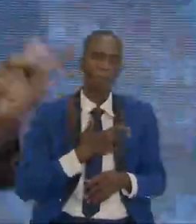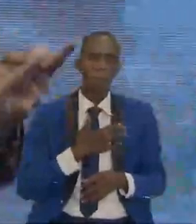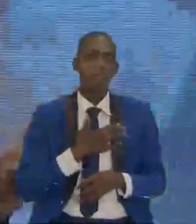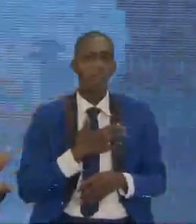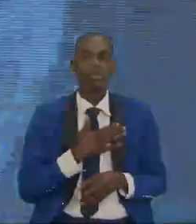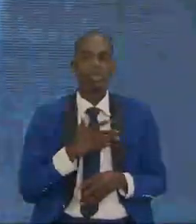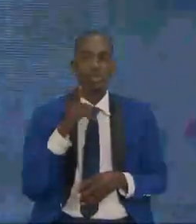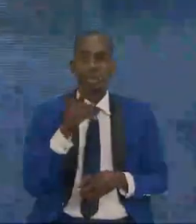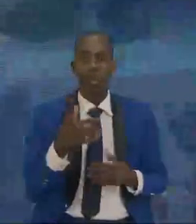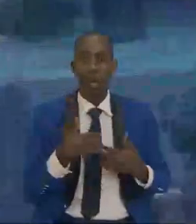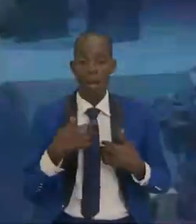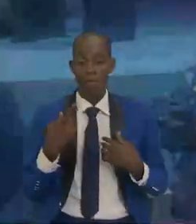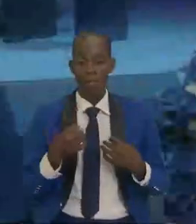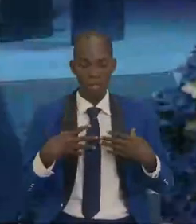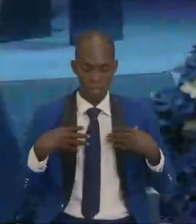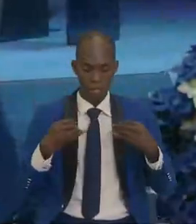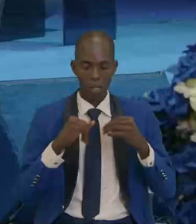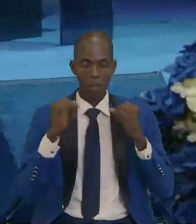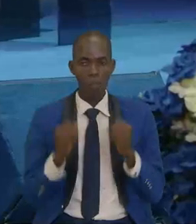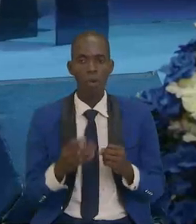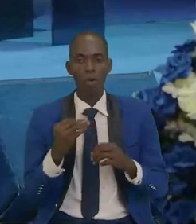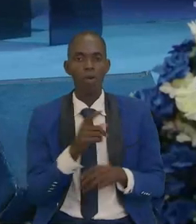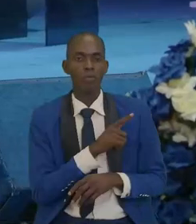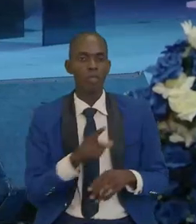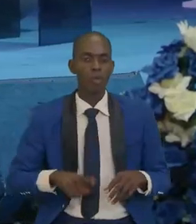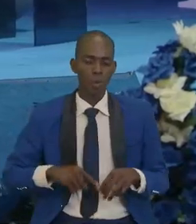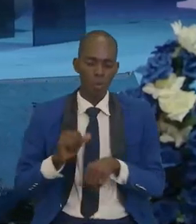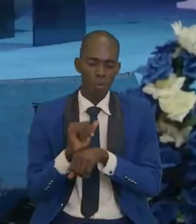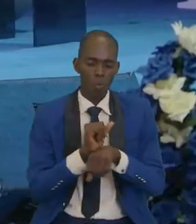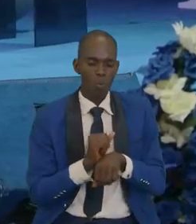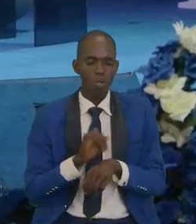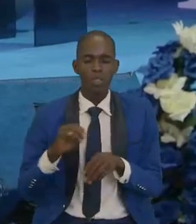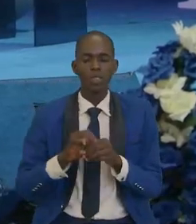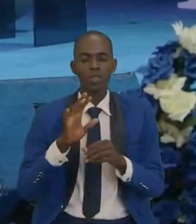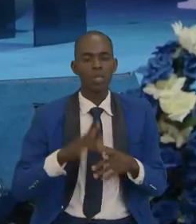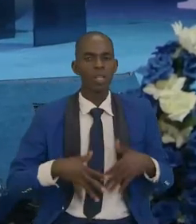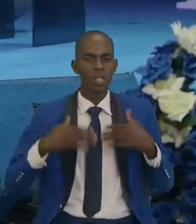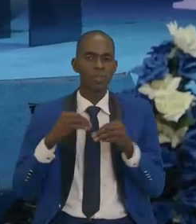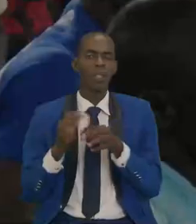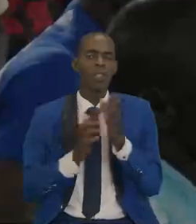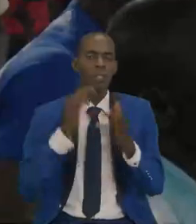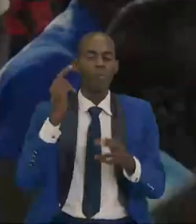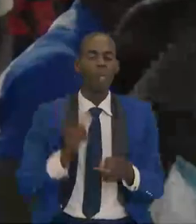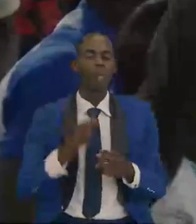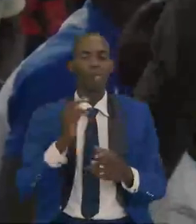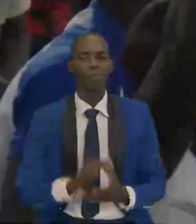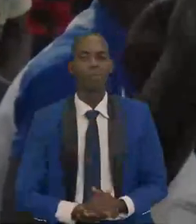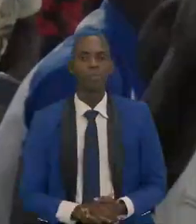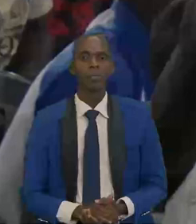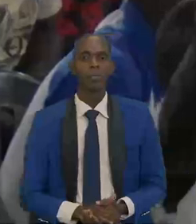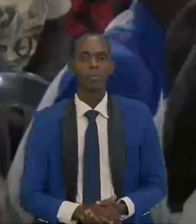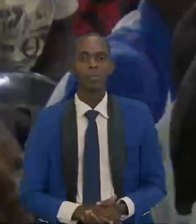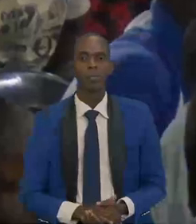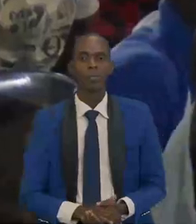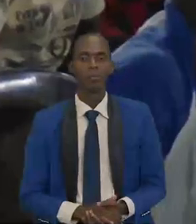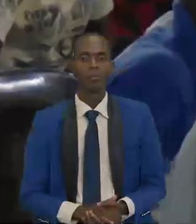et la guérison seront les miens. Vous aurez la puissance de guérison